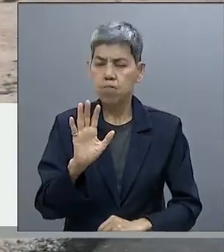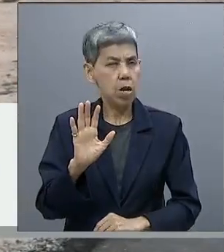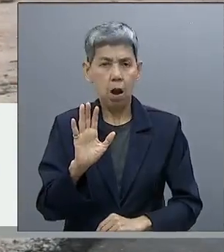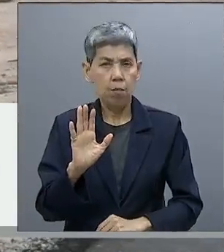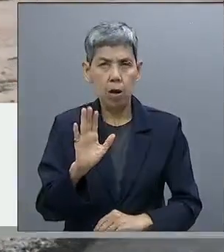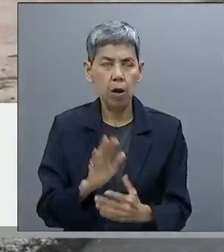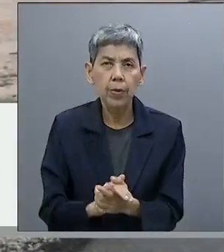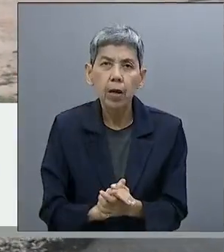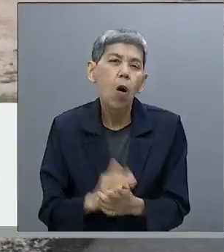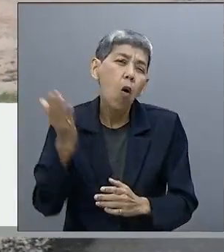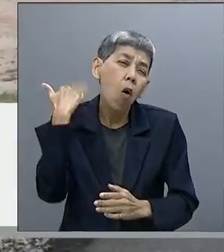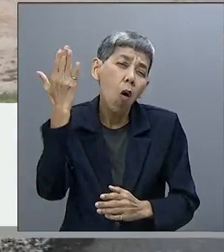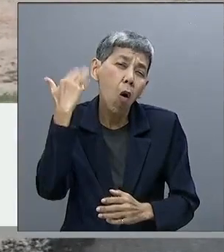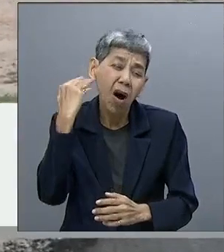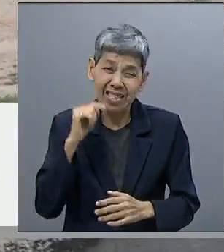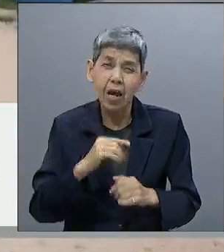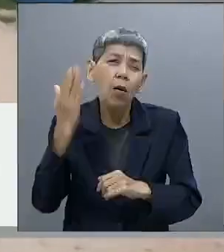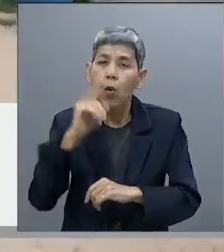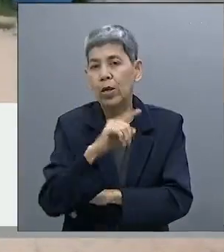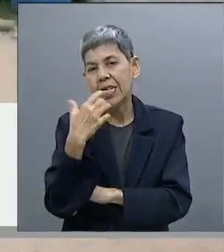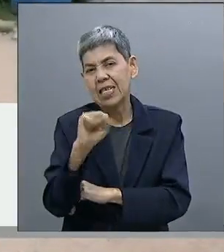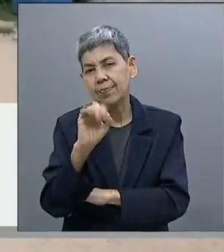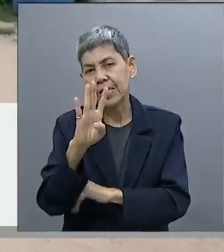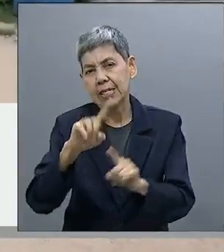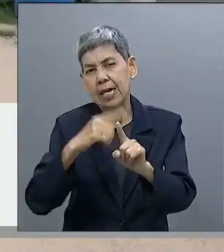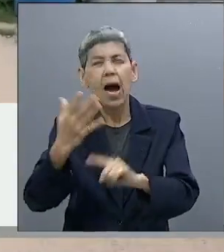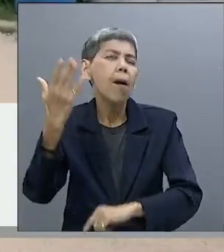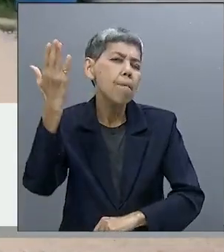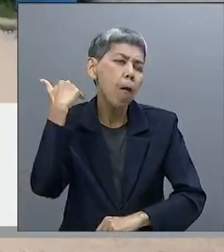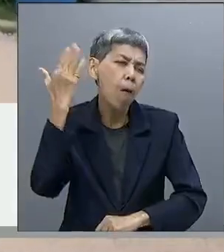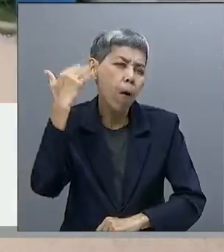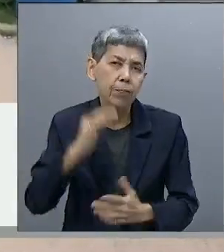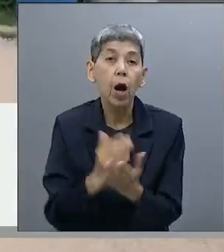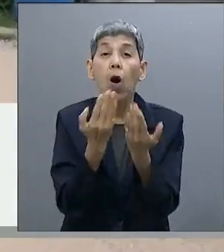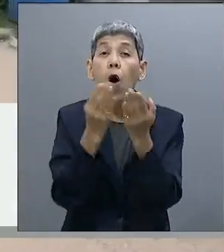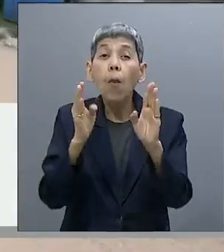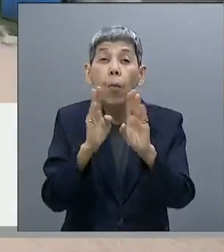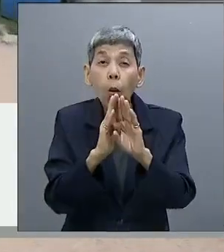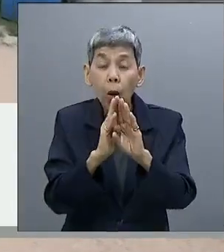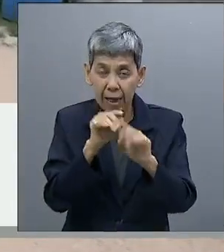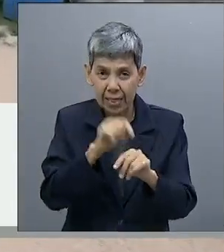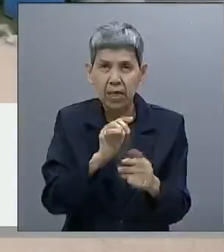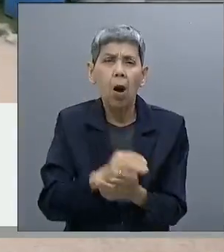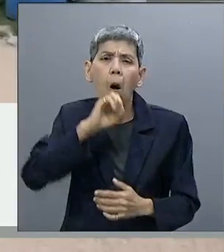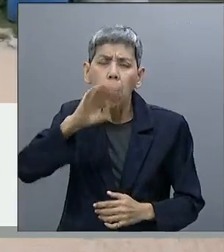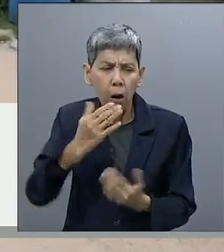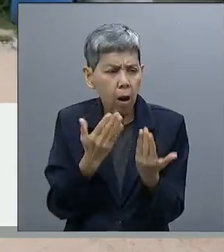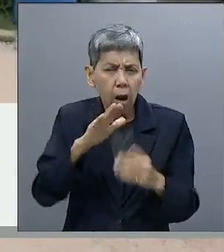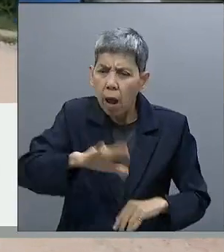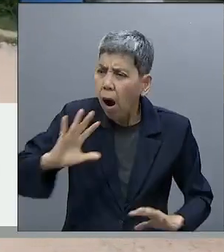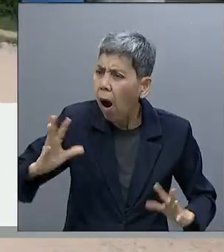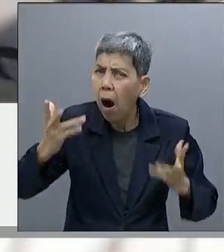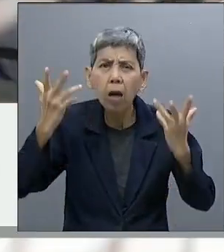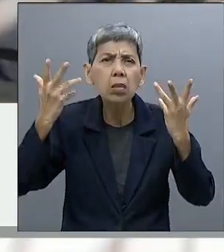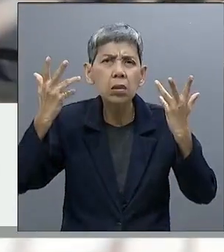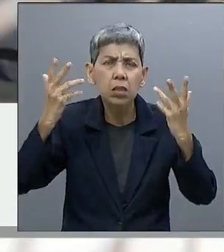ย้อนกลับไปคดีเกิดขึ้นเมื่อ 14พฤษภาคมที่ผ่านมาครอบครัวของเด็กแจ้งความว่าเด็กหายออกไปจากบ้าน